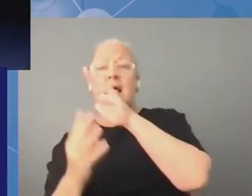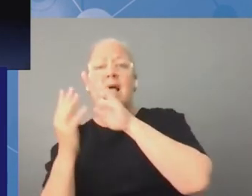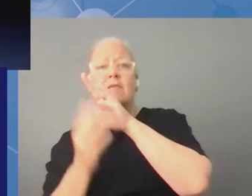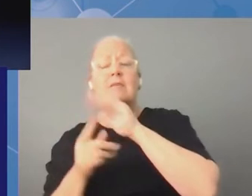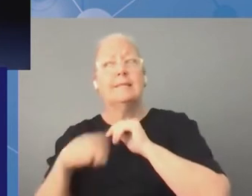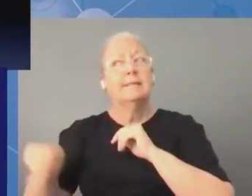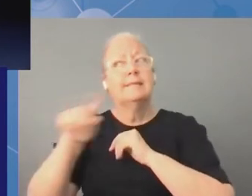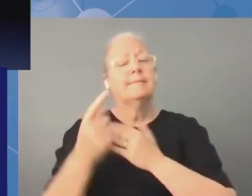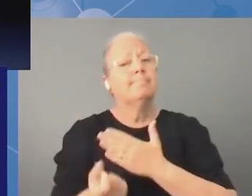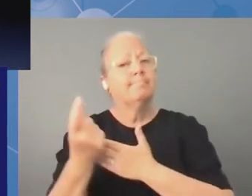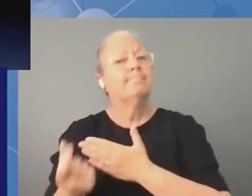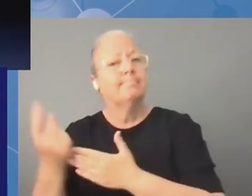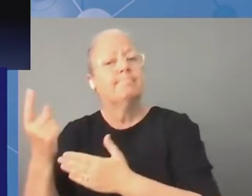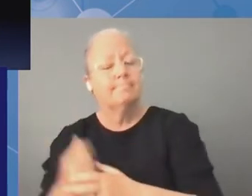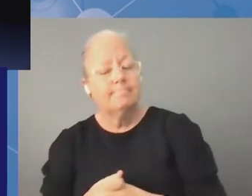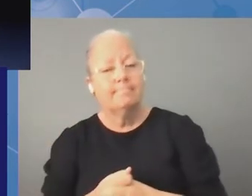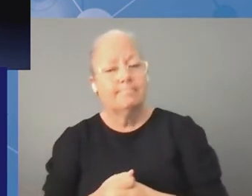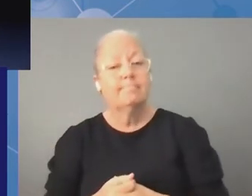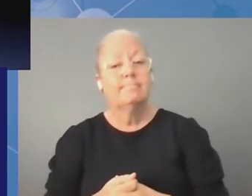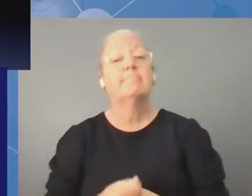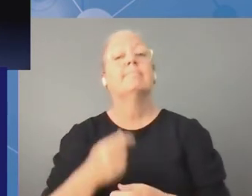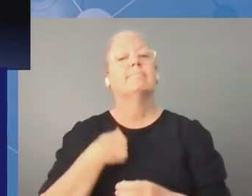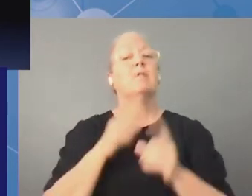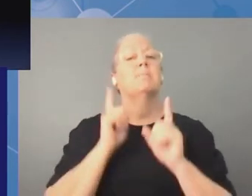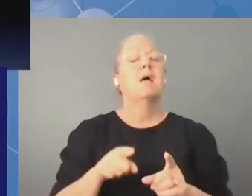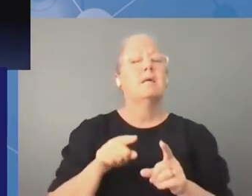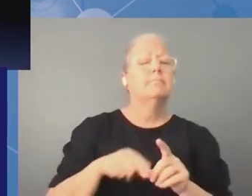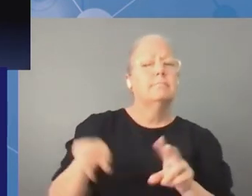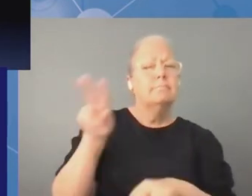ونحن سوف نركز أكثر على حقوق الإنسان،